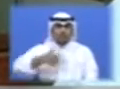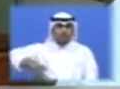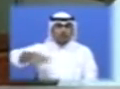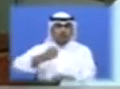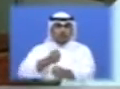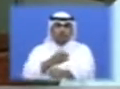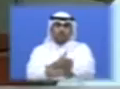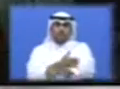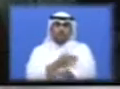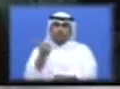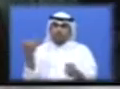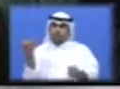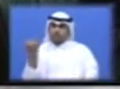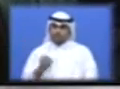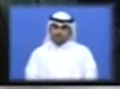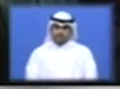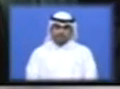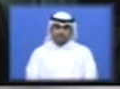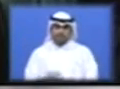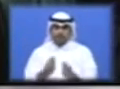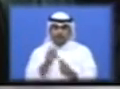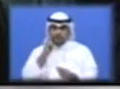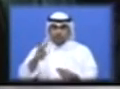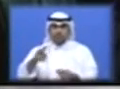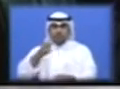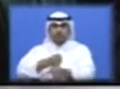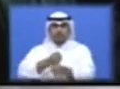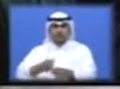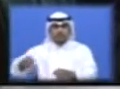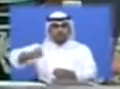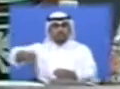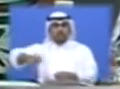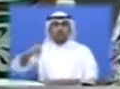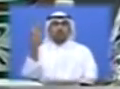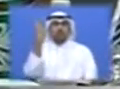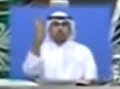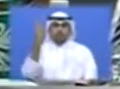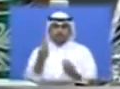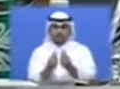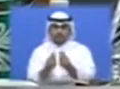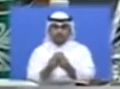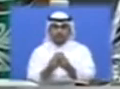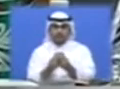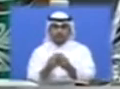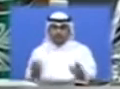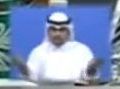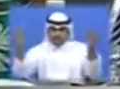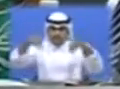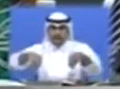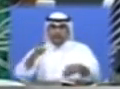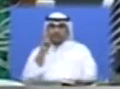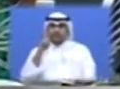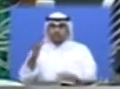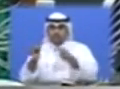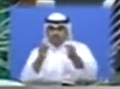خلال التبادل البرامجي. وتتواصل أعمال هذه الدورة يومين، يتم في ختامها وضع برامج واستراتيجيات